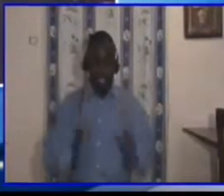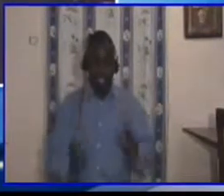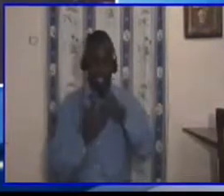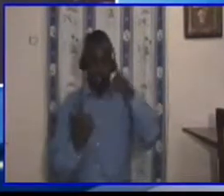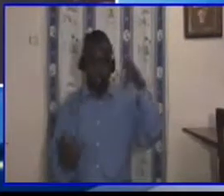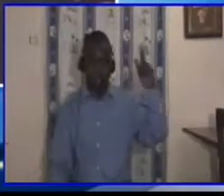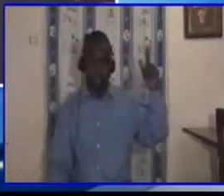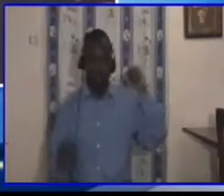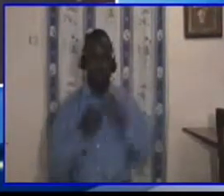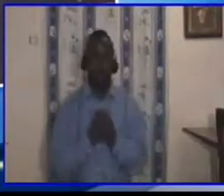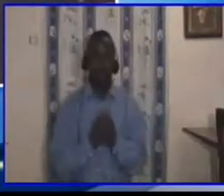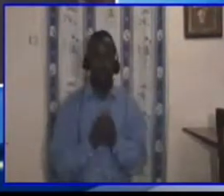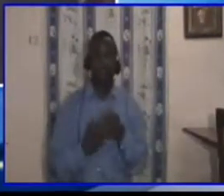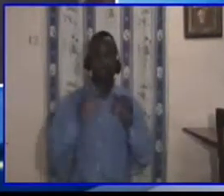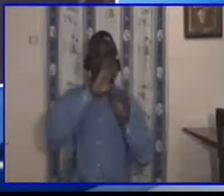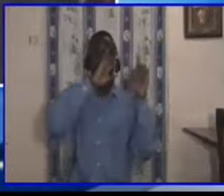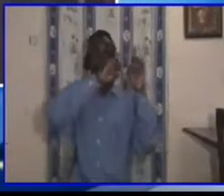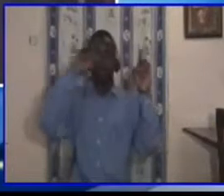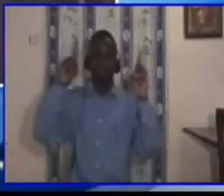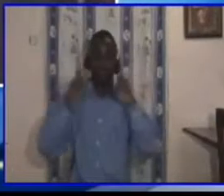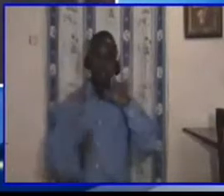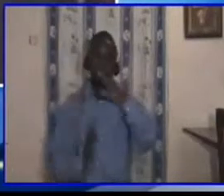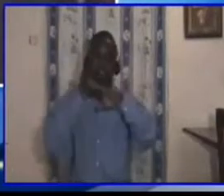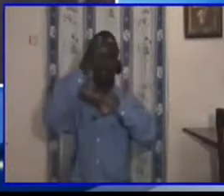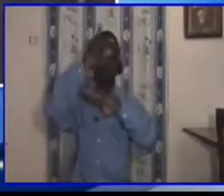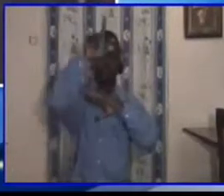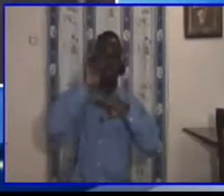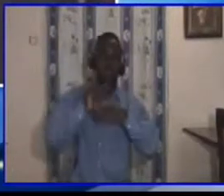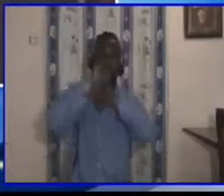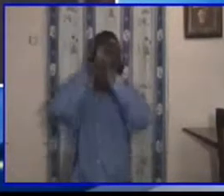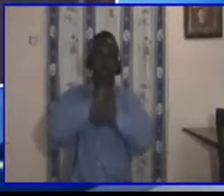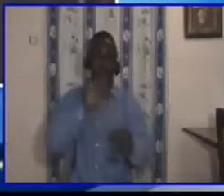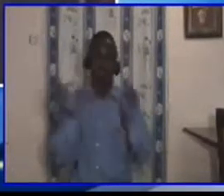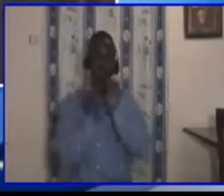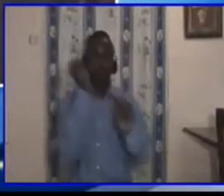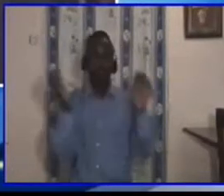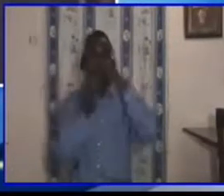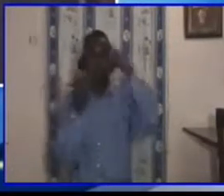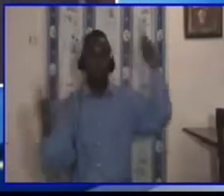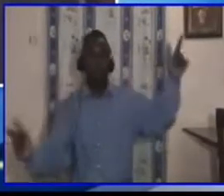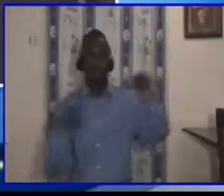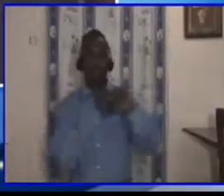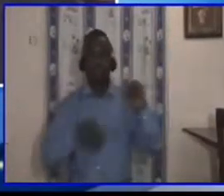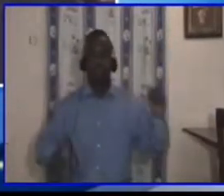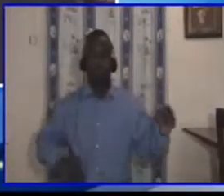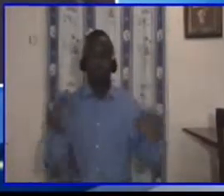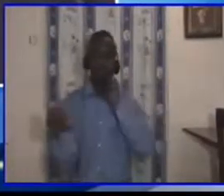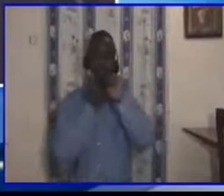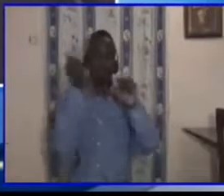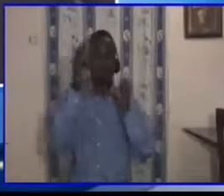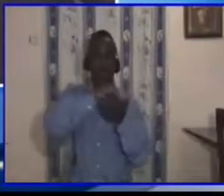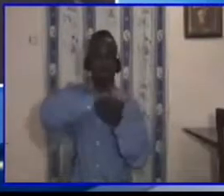attraverso un tabernacolo più grande e più perfetto non fatto da mano